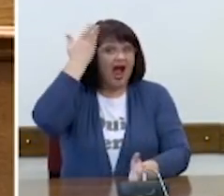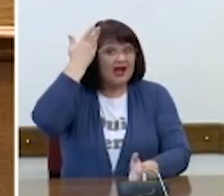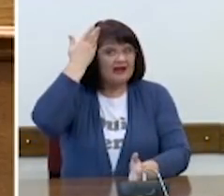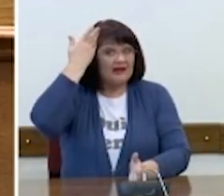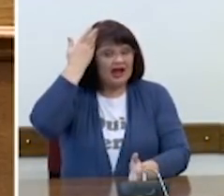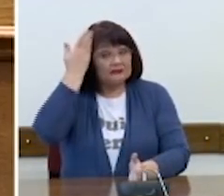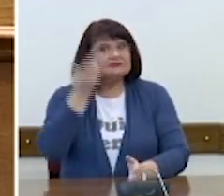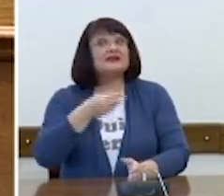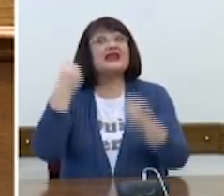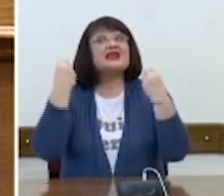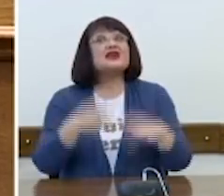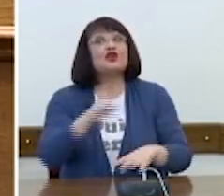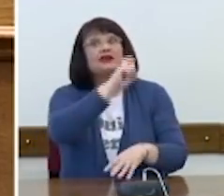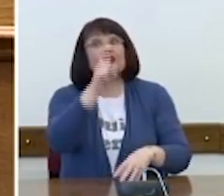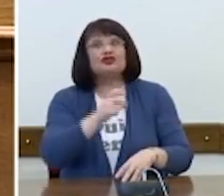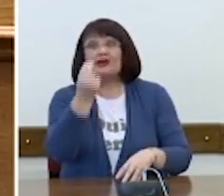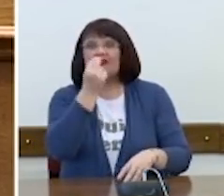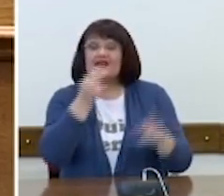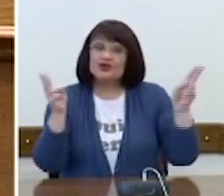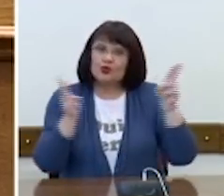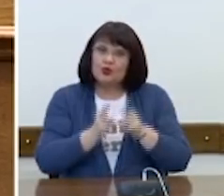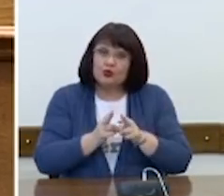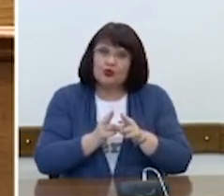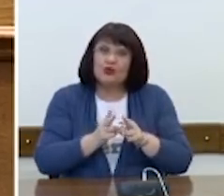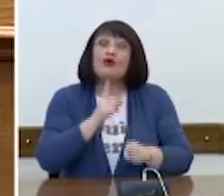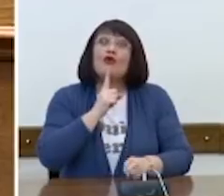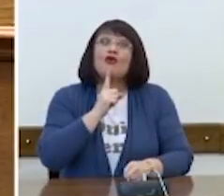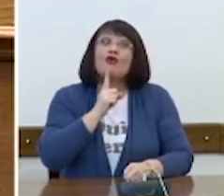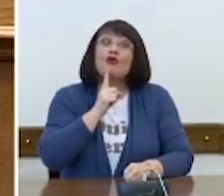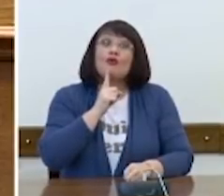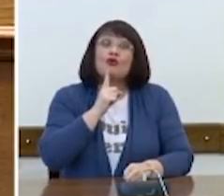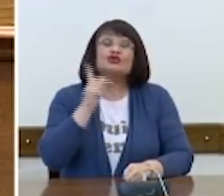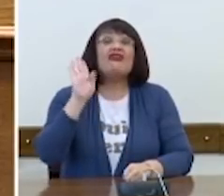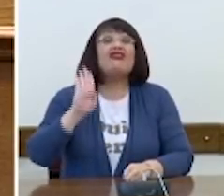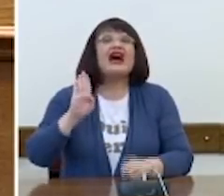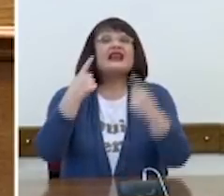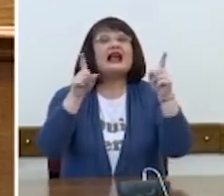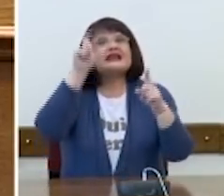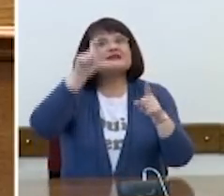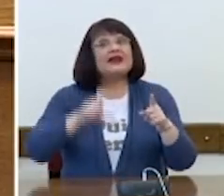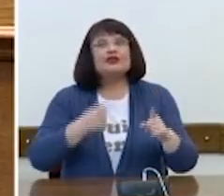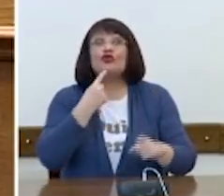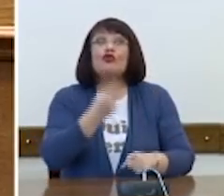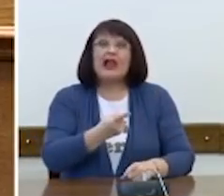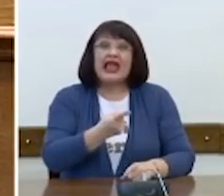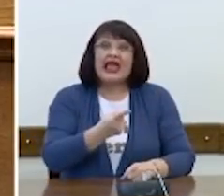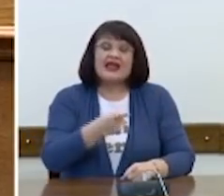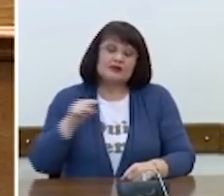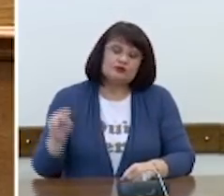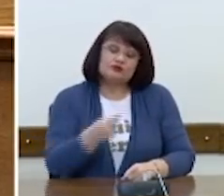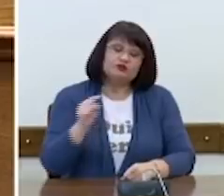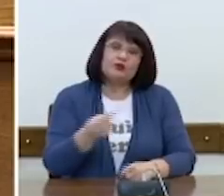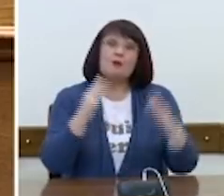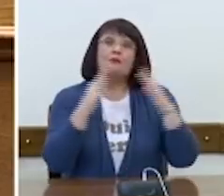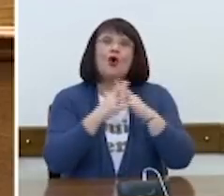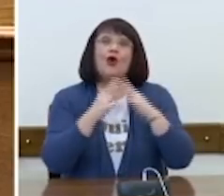το αφέντη το φαΐ, όπως τόσο εύστοχα λέει ο στίχος του Κώστα Βάρναλη, στυλιτεύοντας την ταξική φύση των πολέμων,